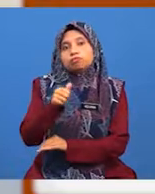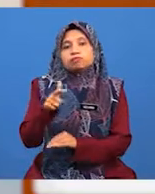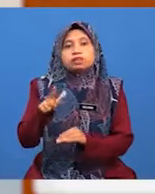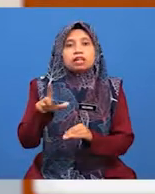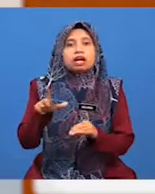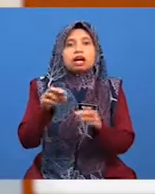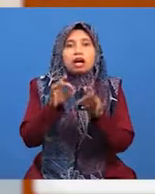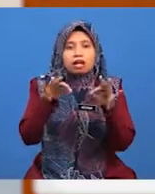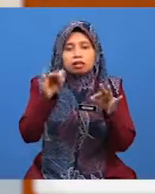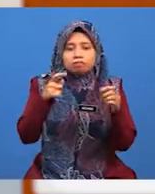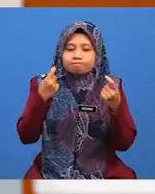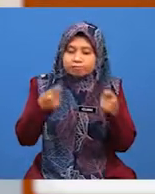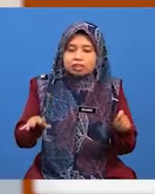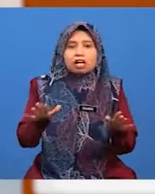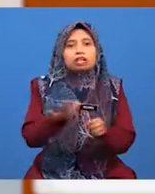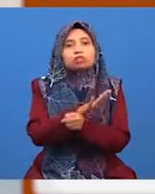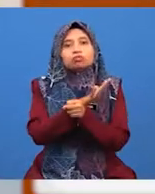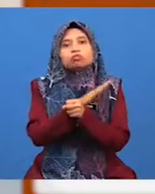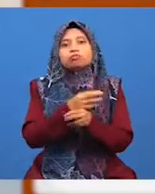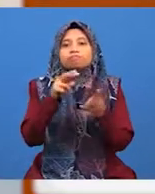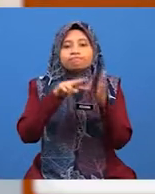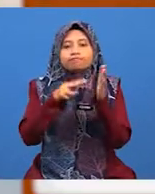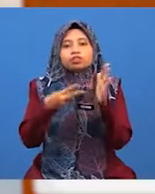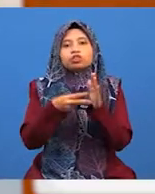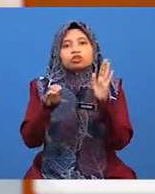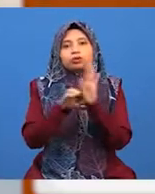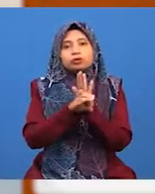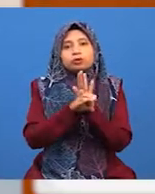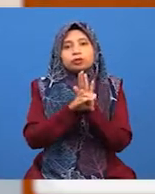telah sempurna maksudnya. Contoh ayat,